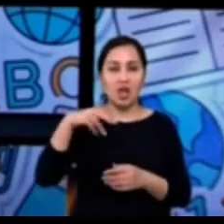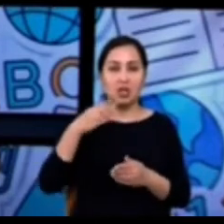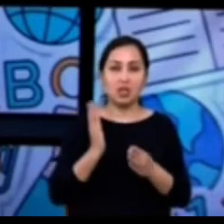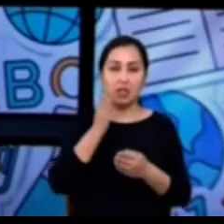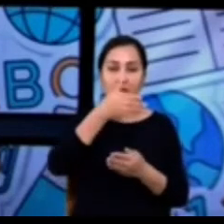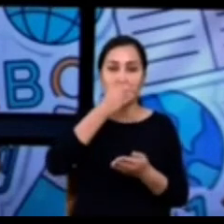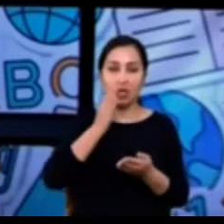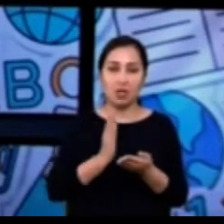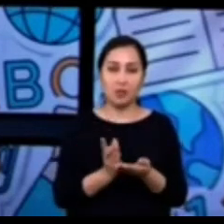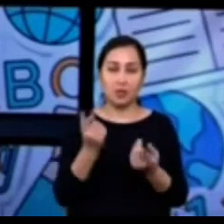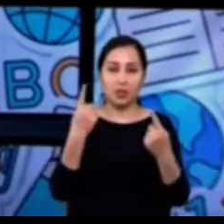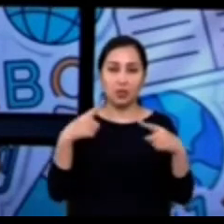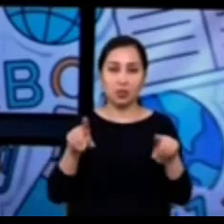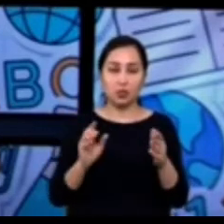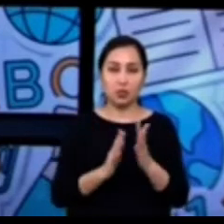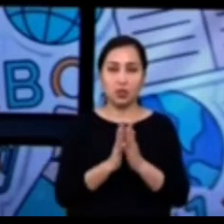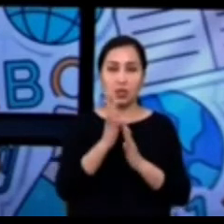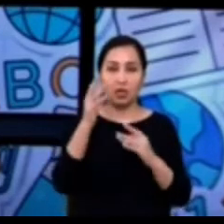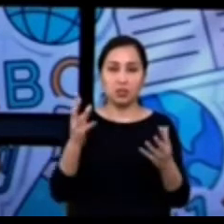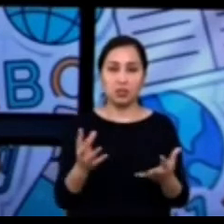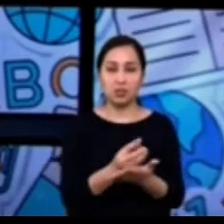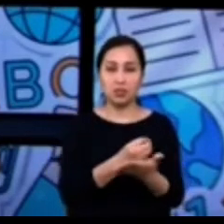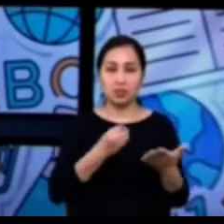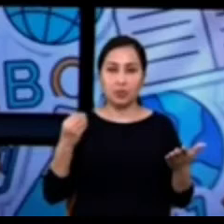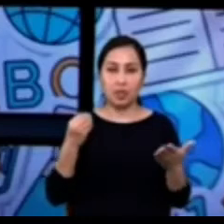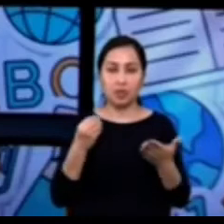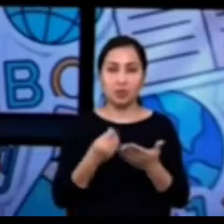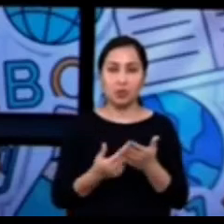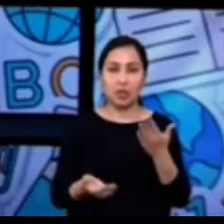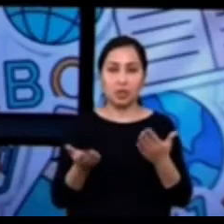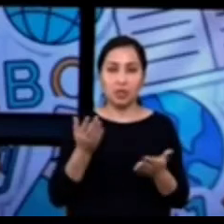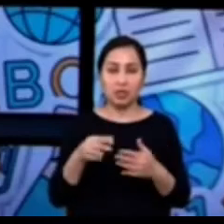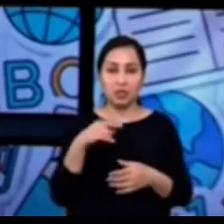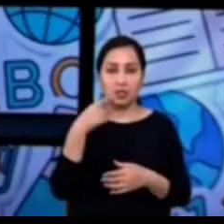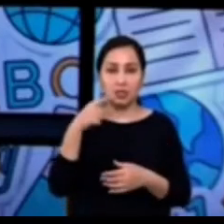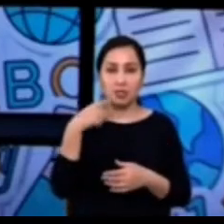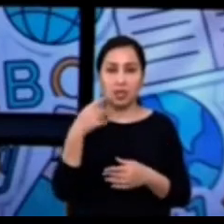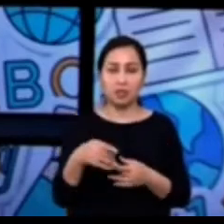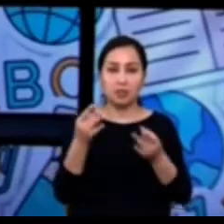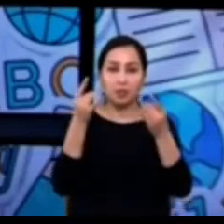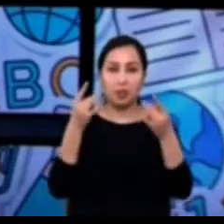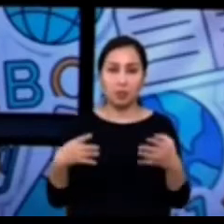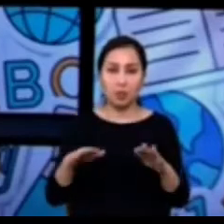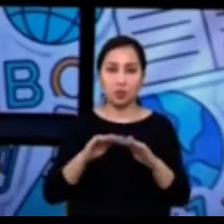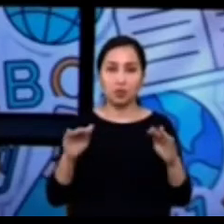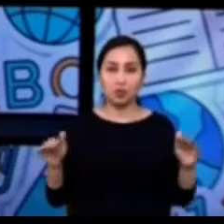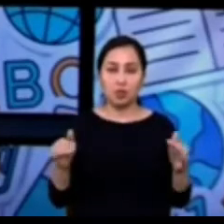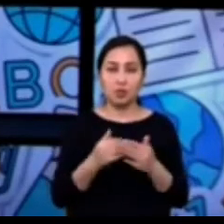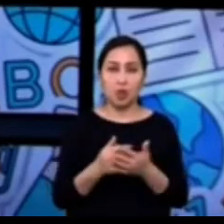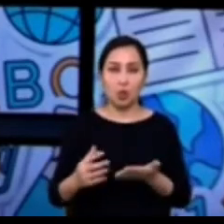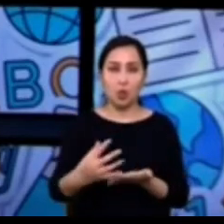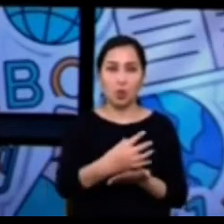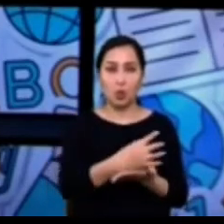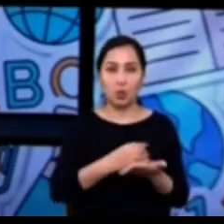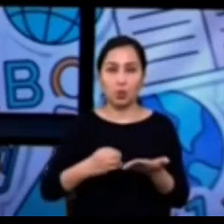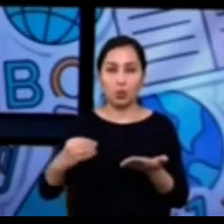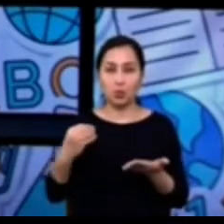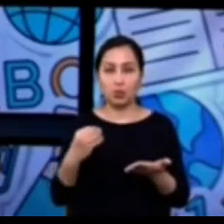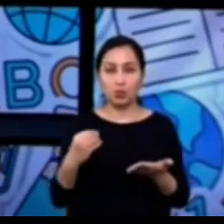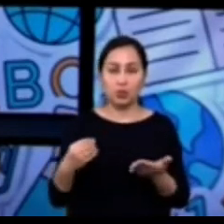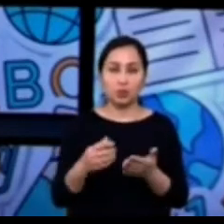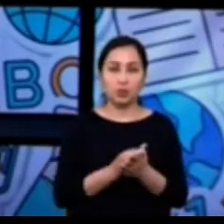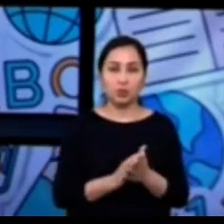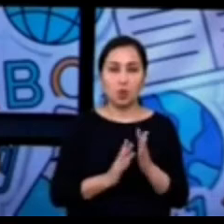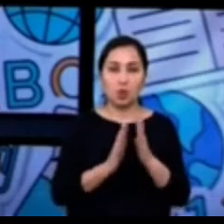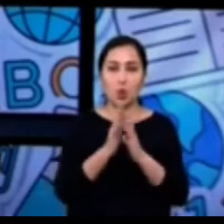иных растительных плодов. А если сказать попроще, ребятки, урожай – это все